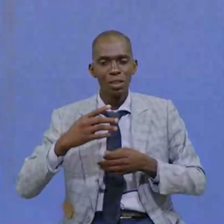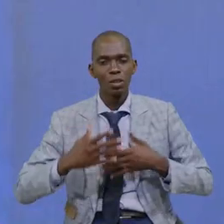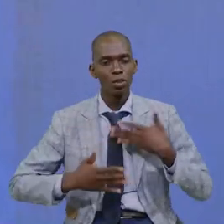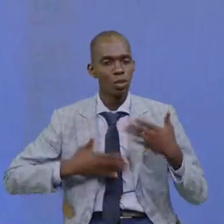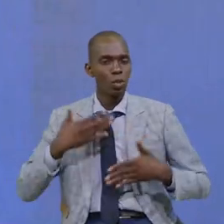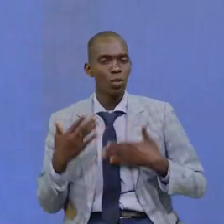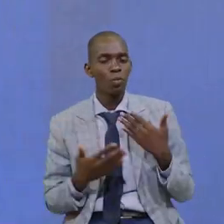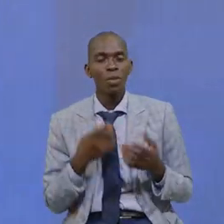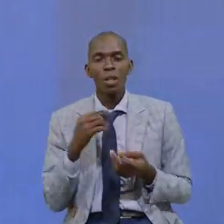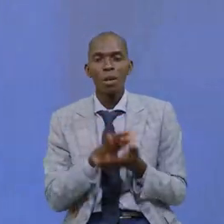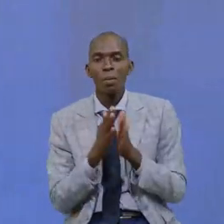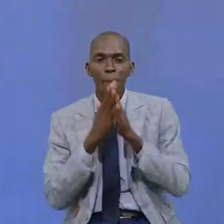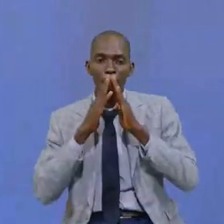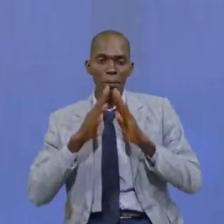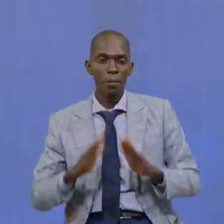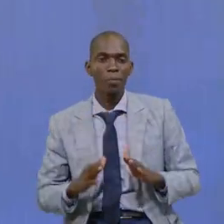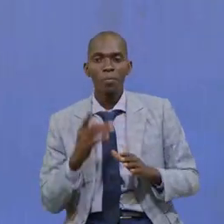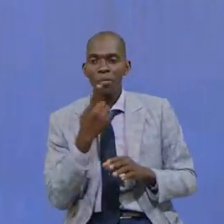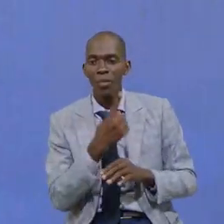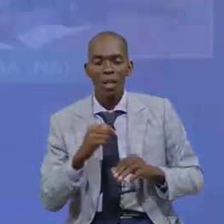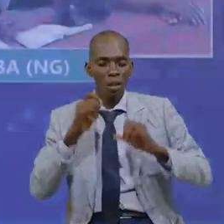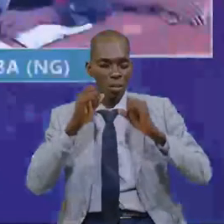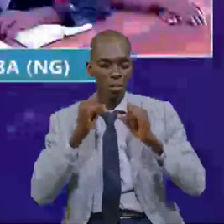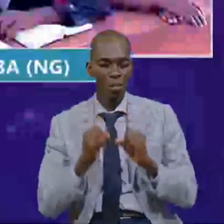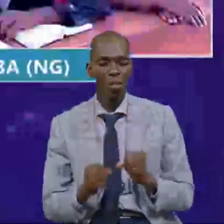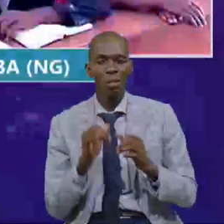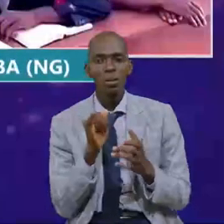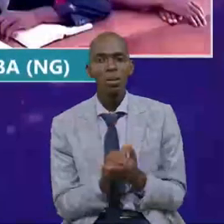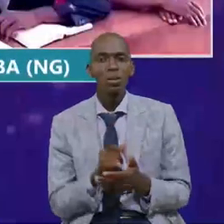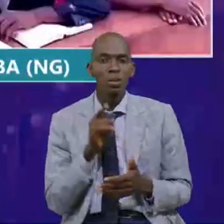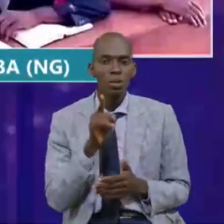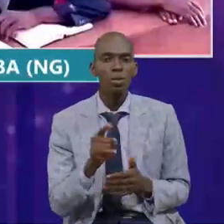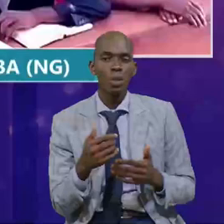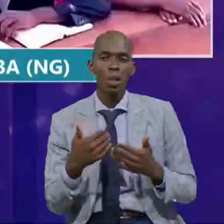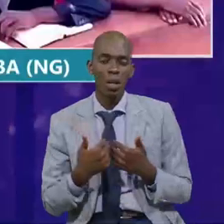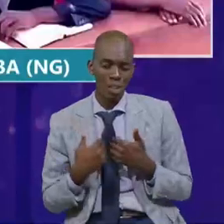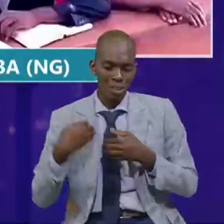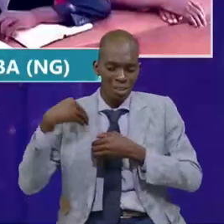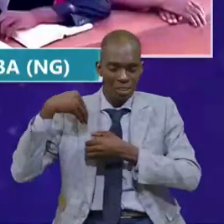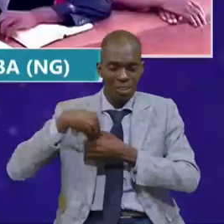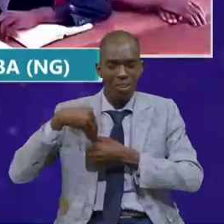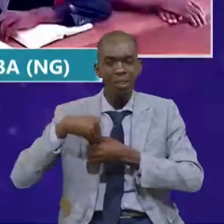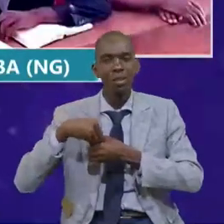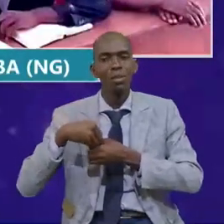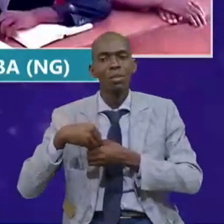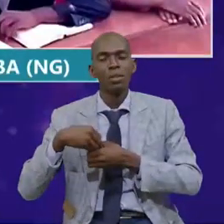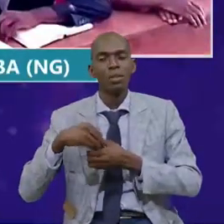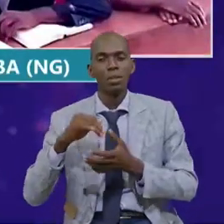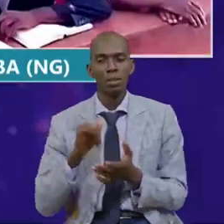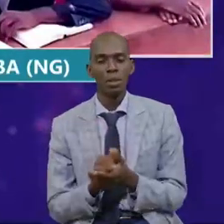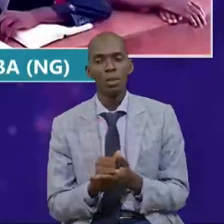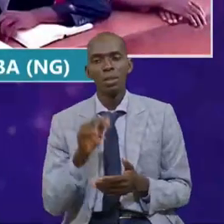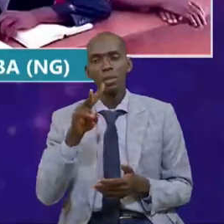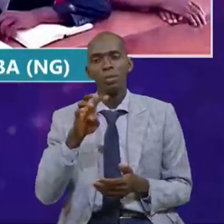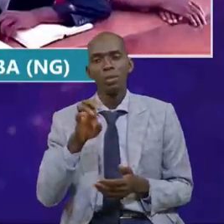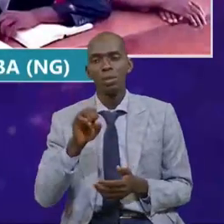la joie, la paix, la puissance que vous avez dans ce